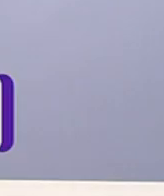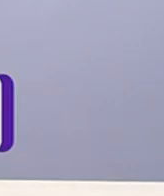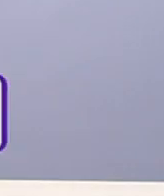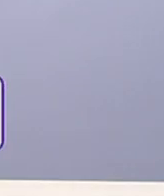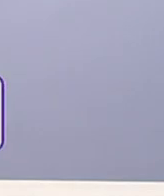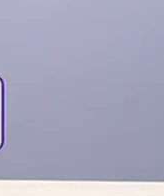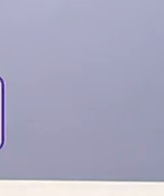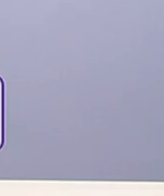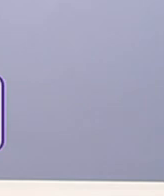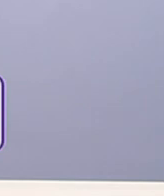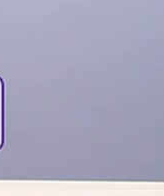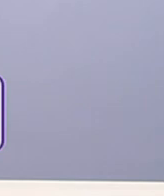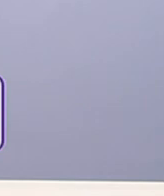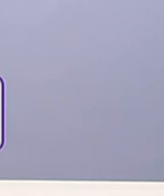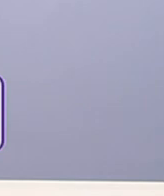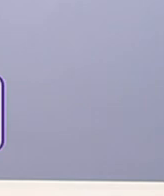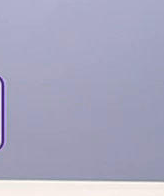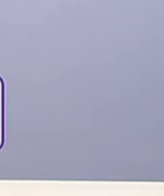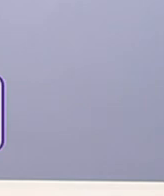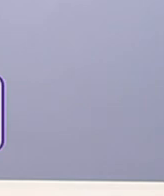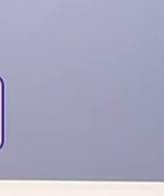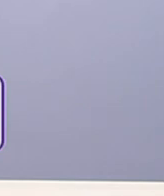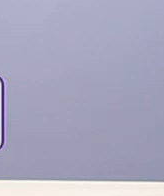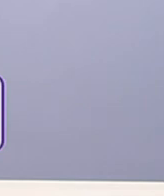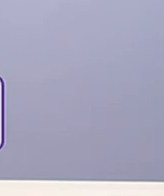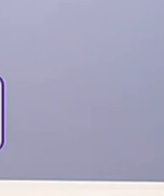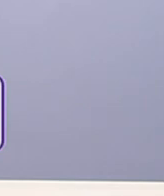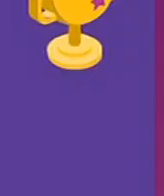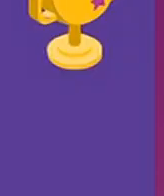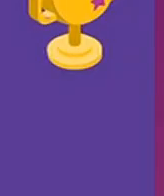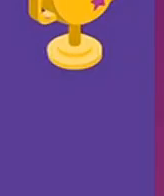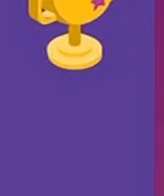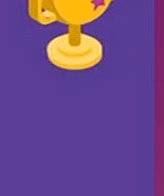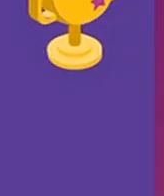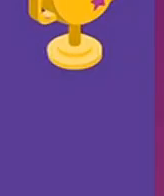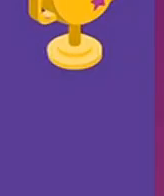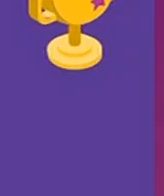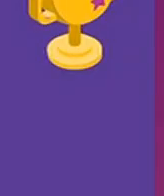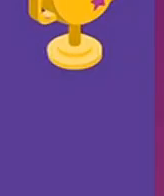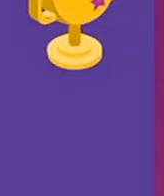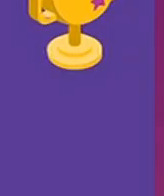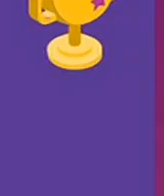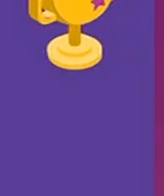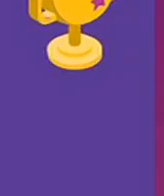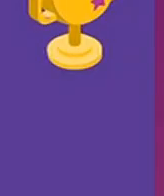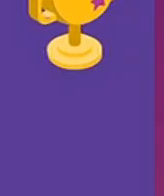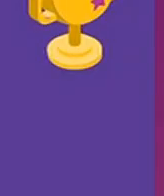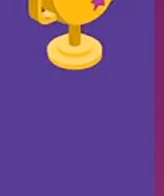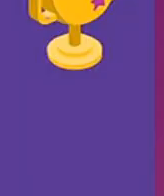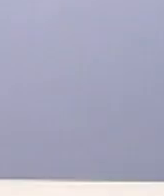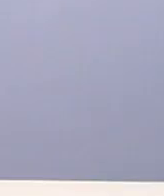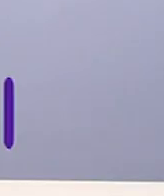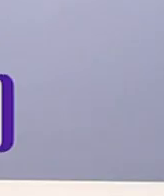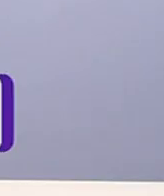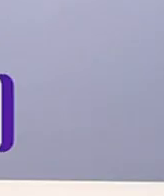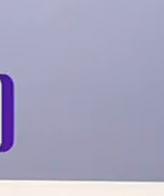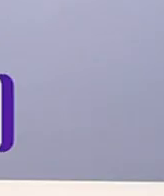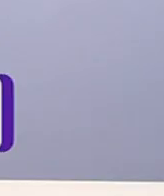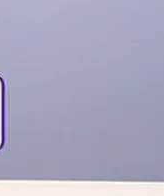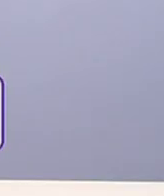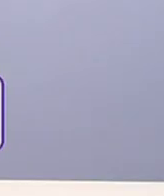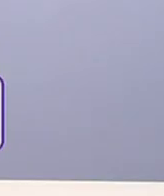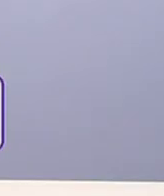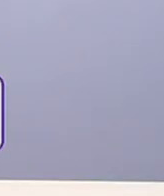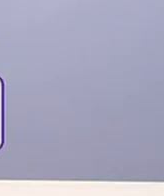Hello dear children, I'm glad to see you back. Today's lesson is Natural Phenomena. Сәлеметсіздер ме, балалар? Бүгінгі